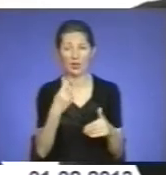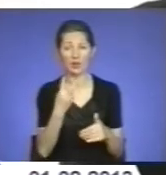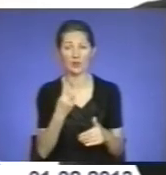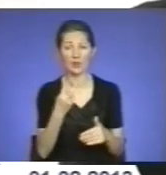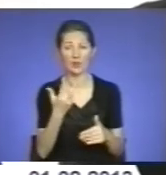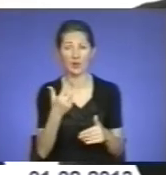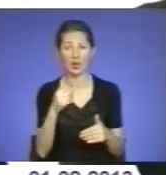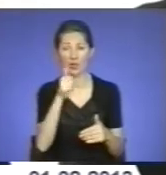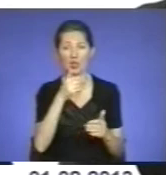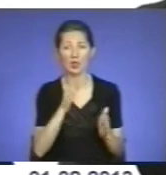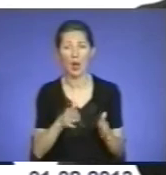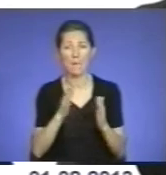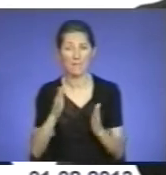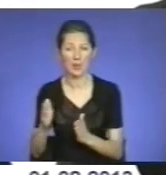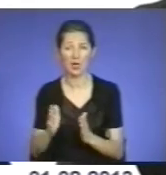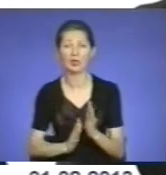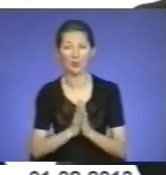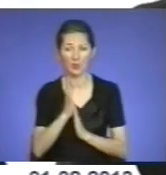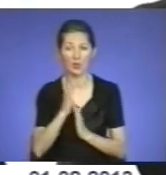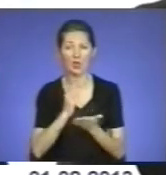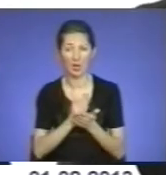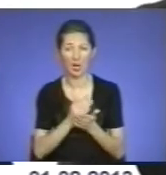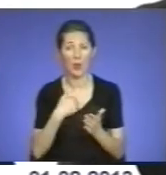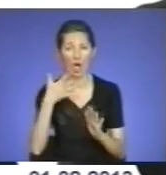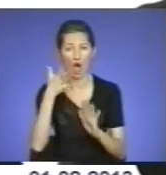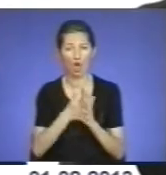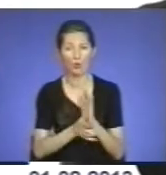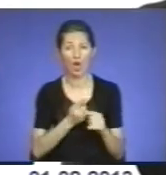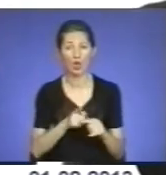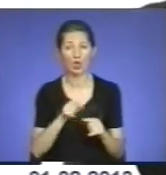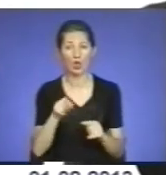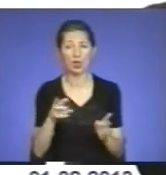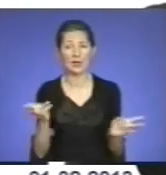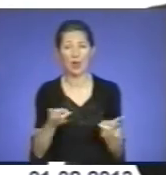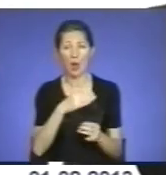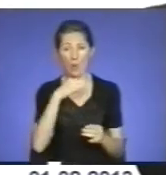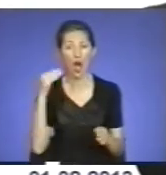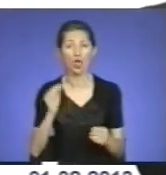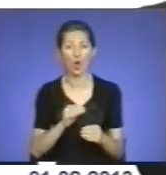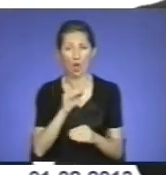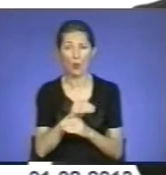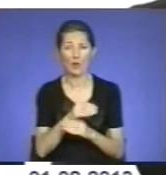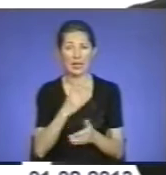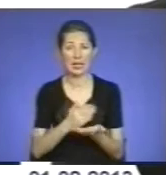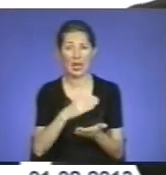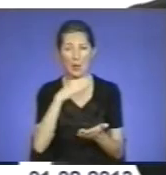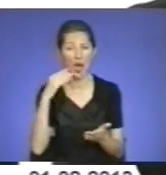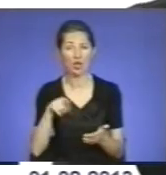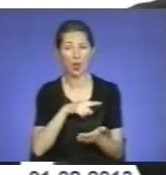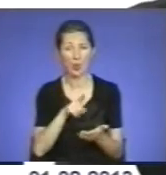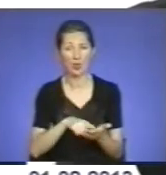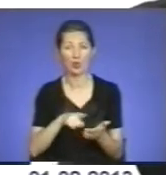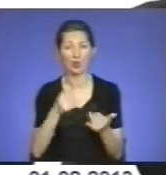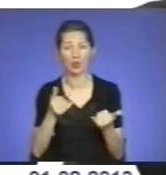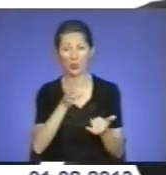ріст є, але ми розуміємо, що це тут треба багато додати. Є багато питань, що сьогодні по